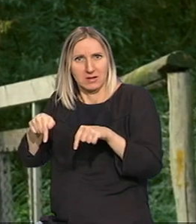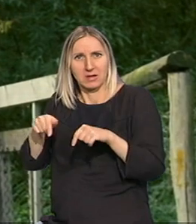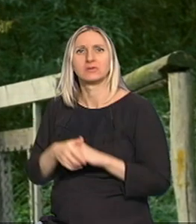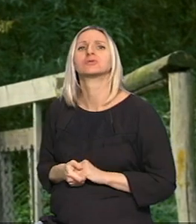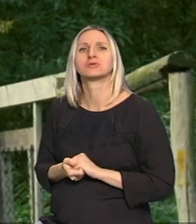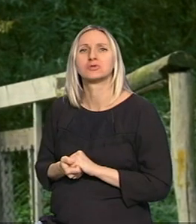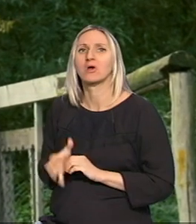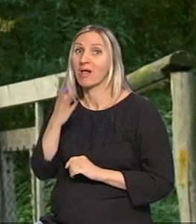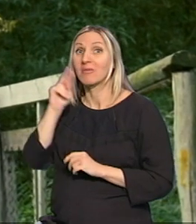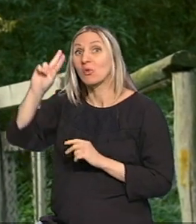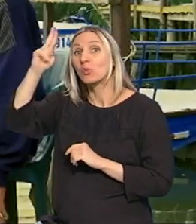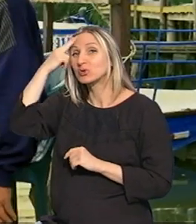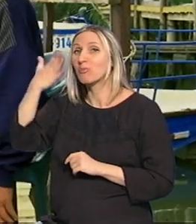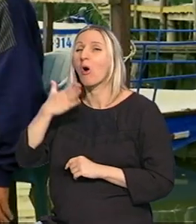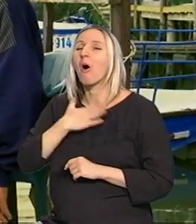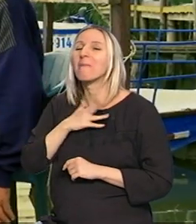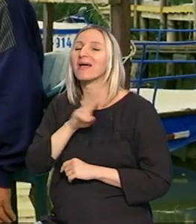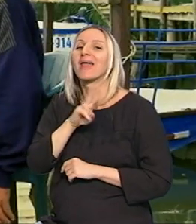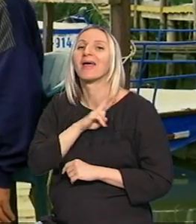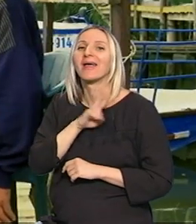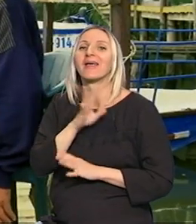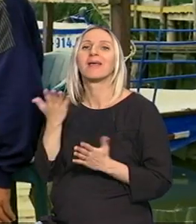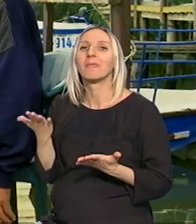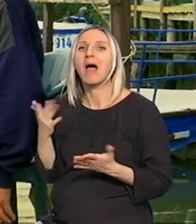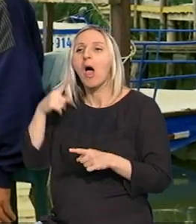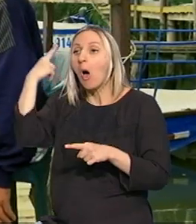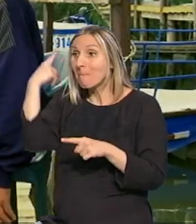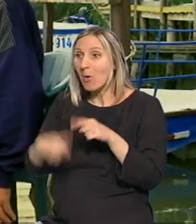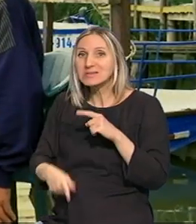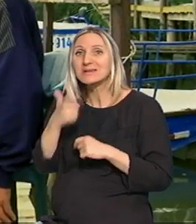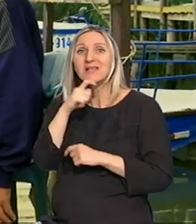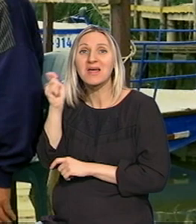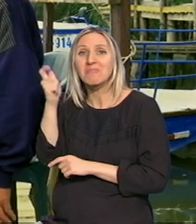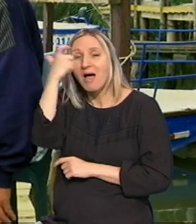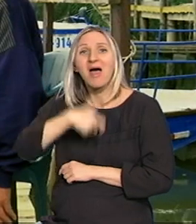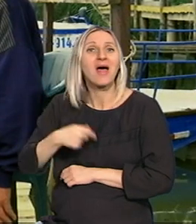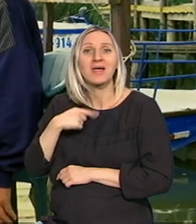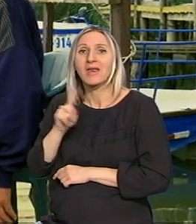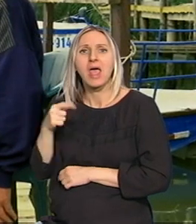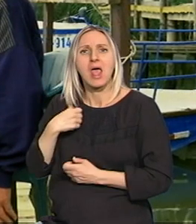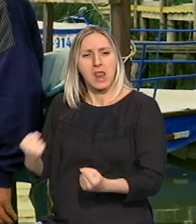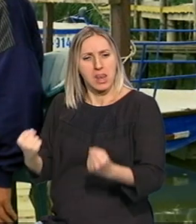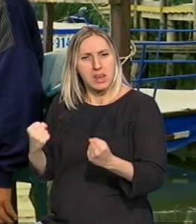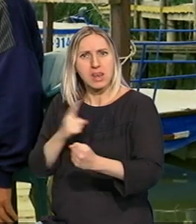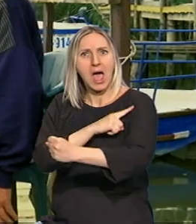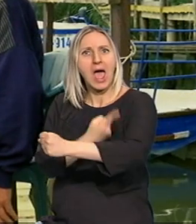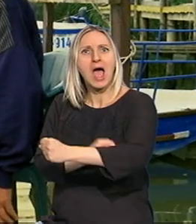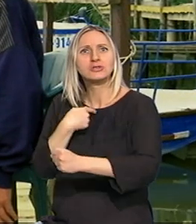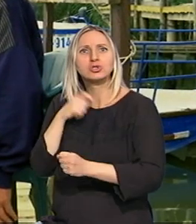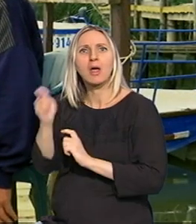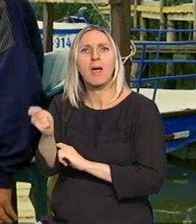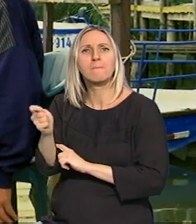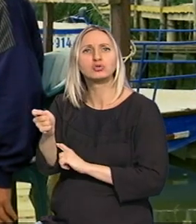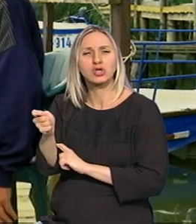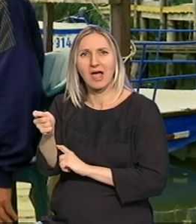Lepa mi je uspomena da sam ovde ne kao poslednji Mohikanac, nego i kao najjači u smislu bučkaroša, ja sam